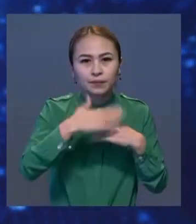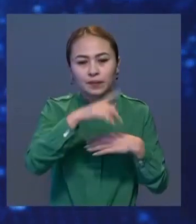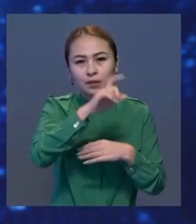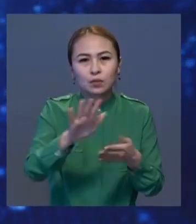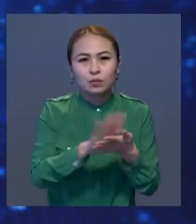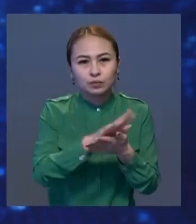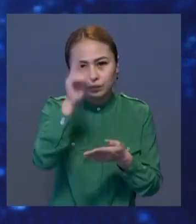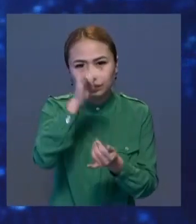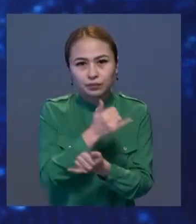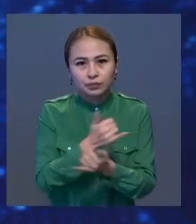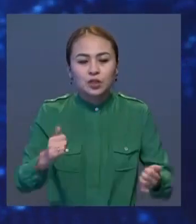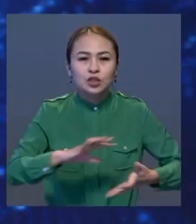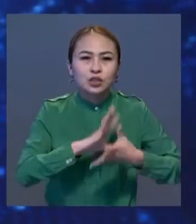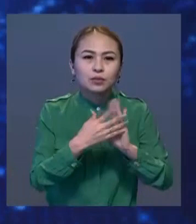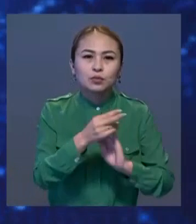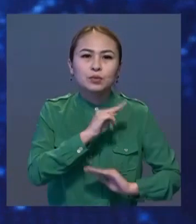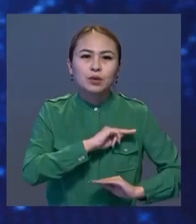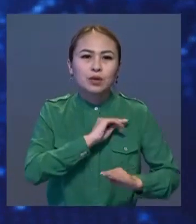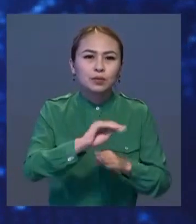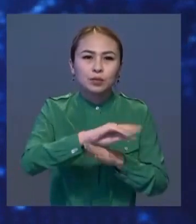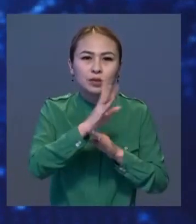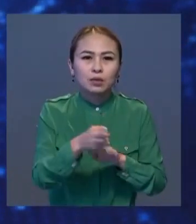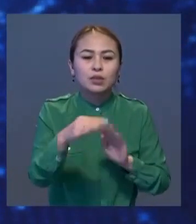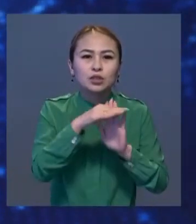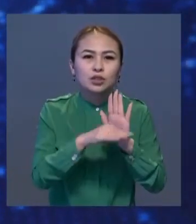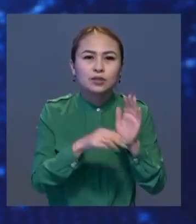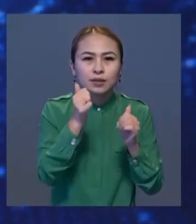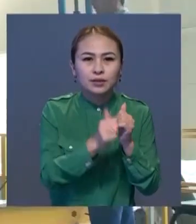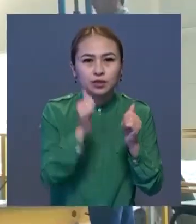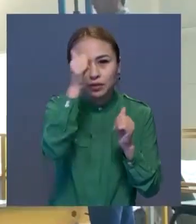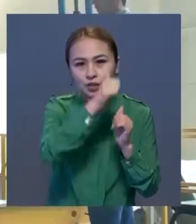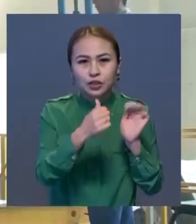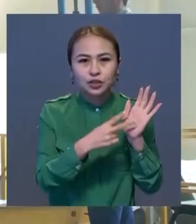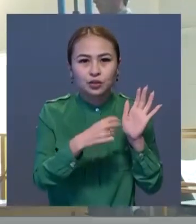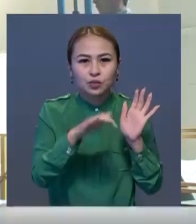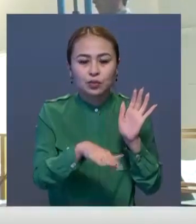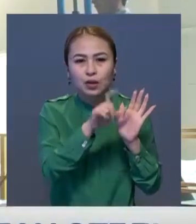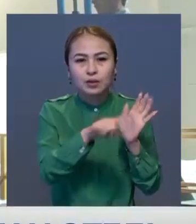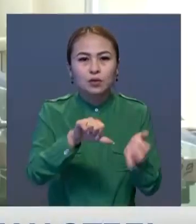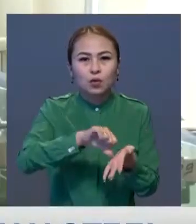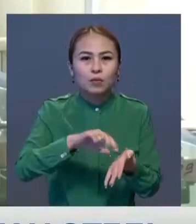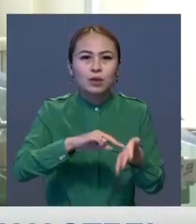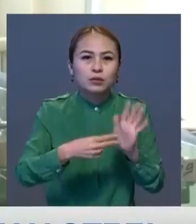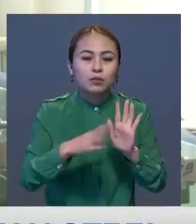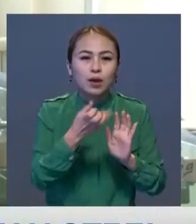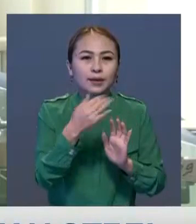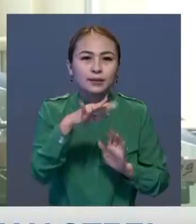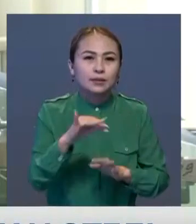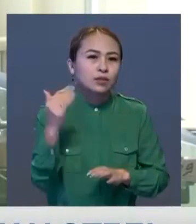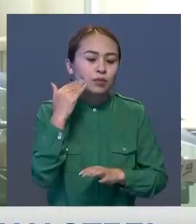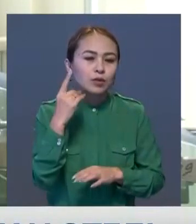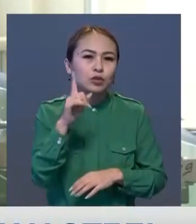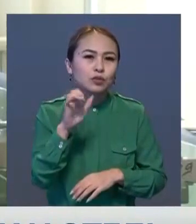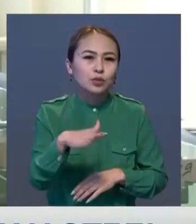адамға тегін оқу мүмкіндігі беріледі. Жалпы жұмыспен қамту бағдарламаларына жыл сайын 700 мың адам қатысады деп жоспарланған. IT